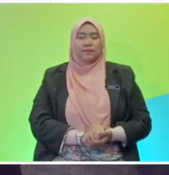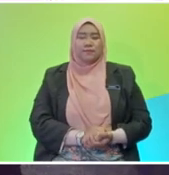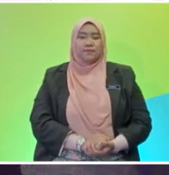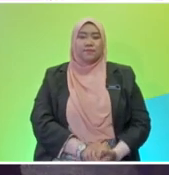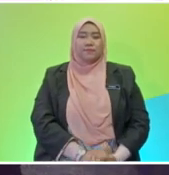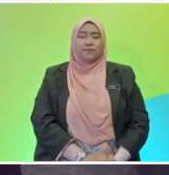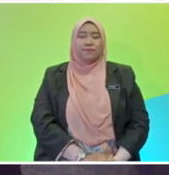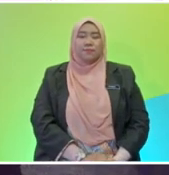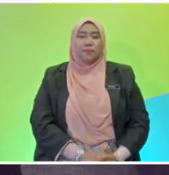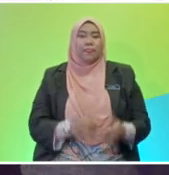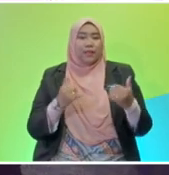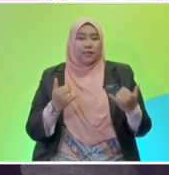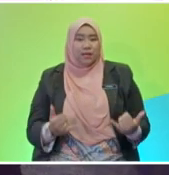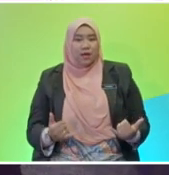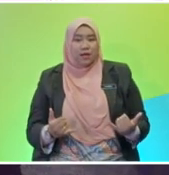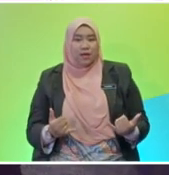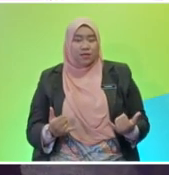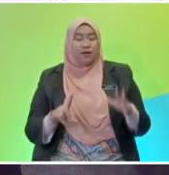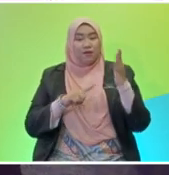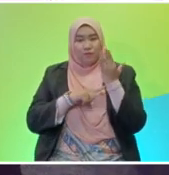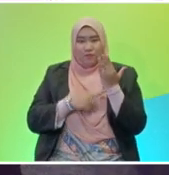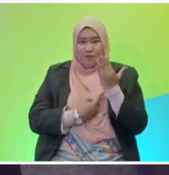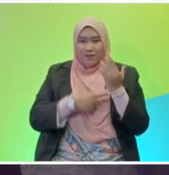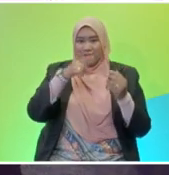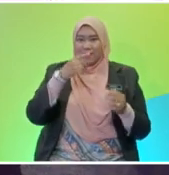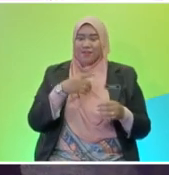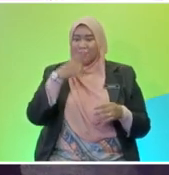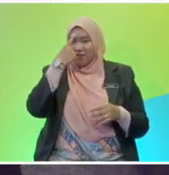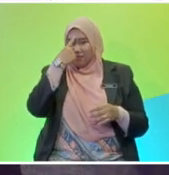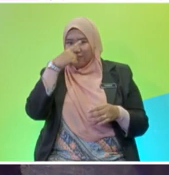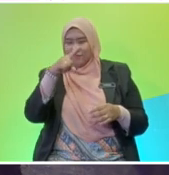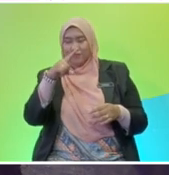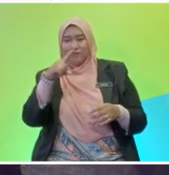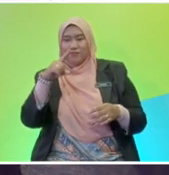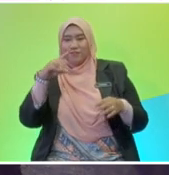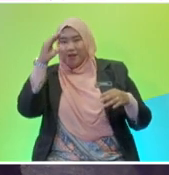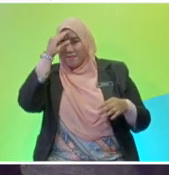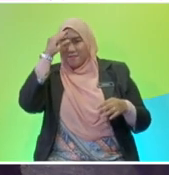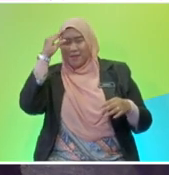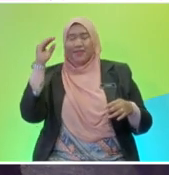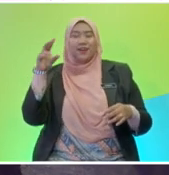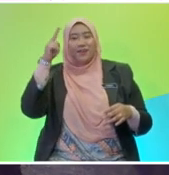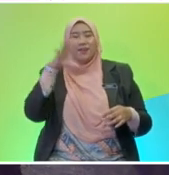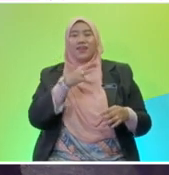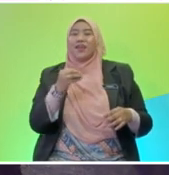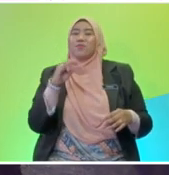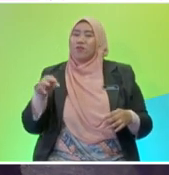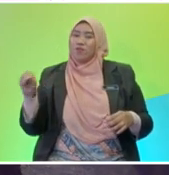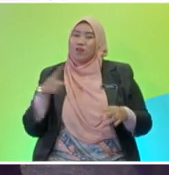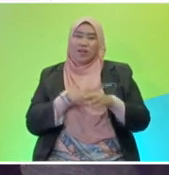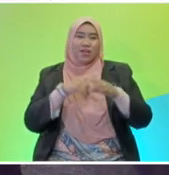jadi sekarang bermula cabaran untuk abang Hanif bersama dengan murid-murica rumah untuk selesaikan